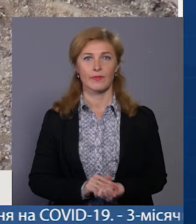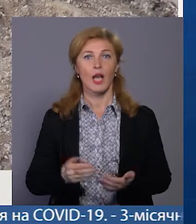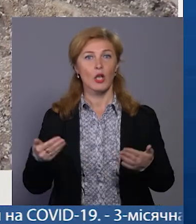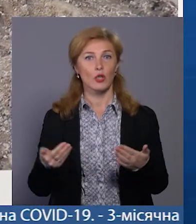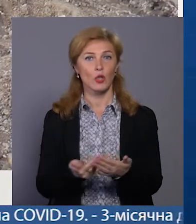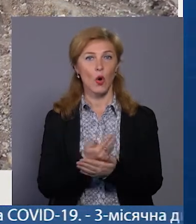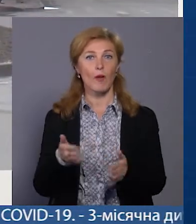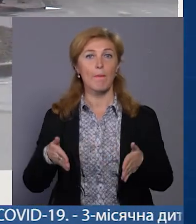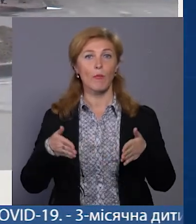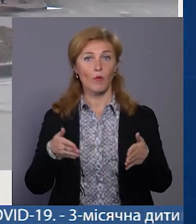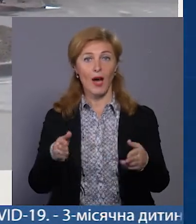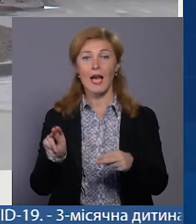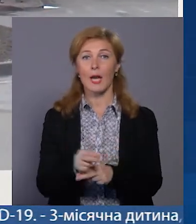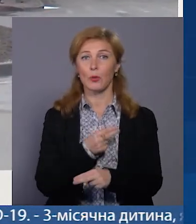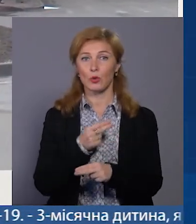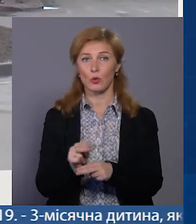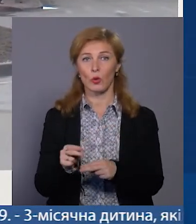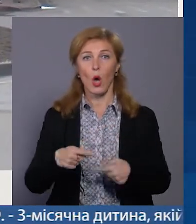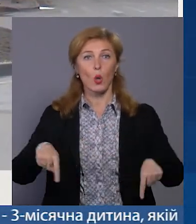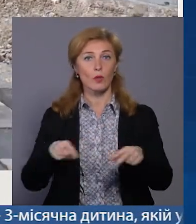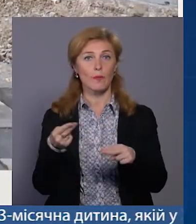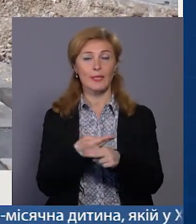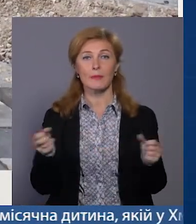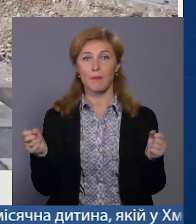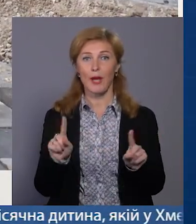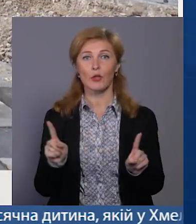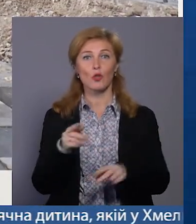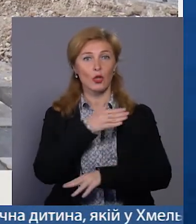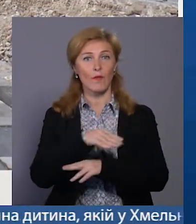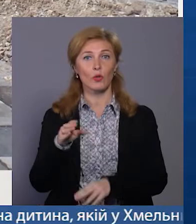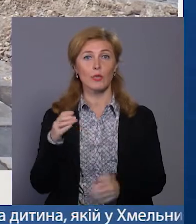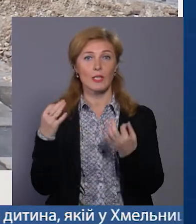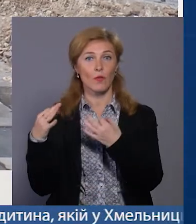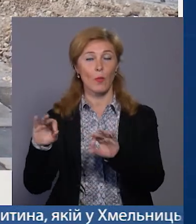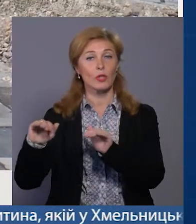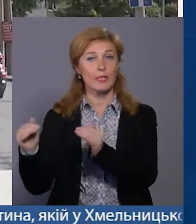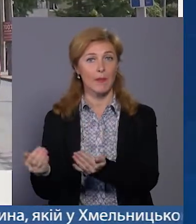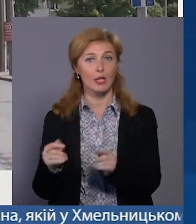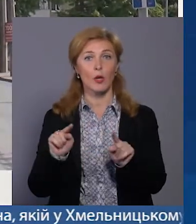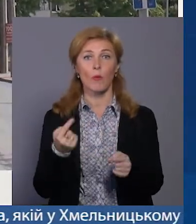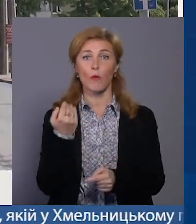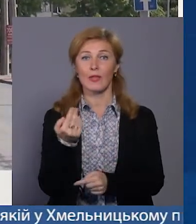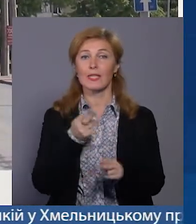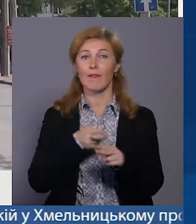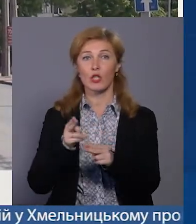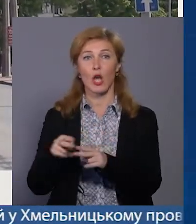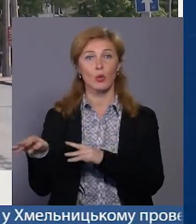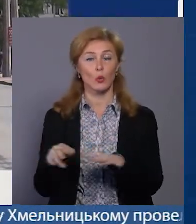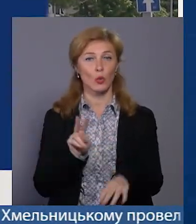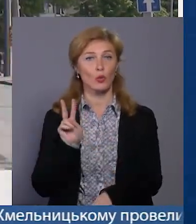Новий бульвар ремонтують. Острівець безпеки, що на вулиці Свободи, зменшать, бо він заважає руху